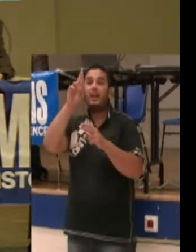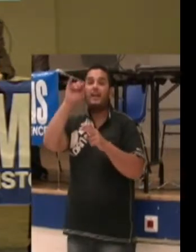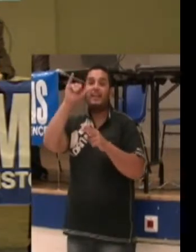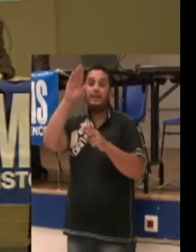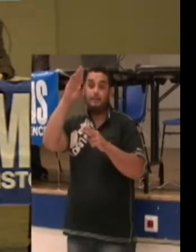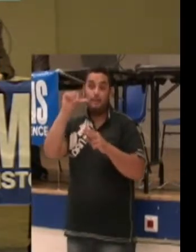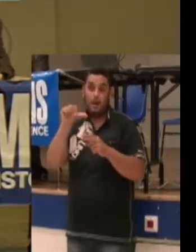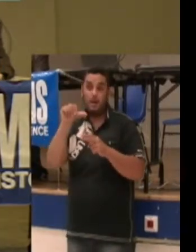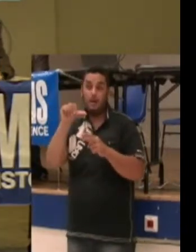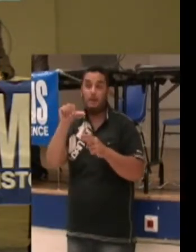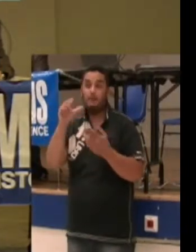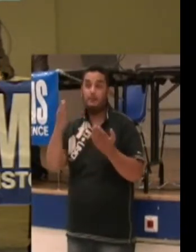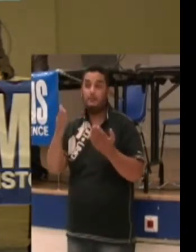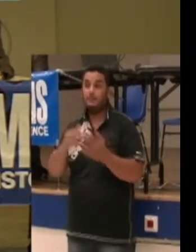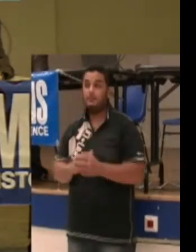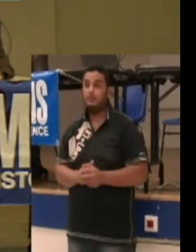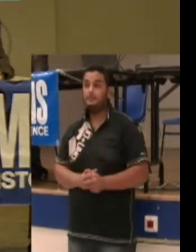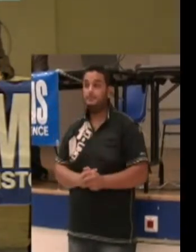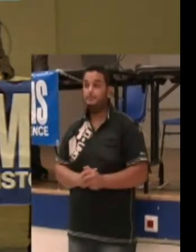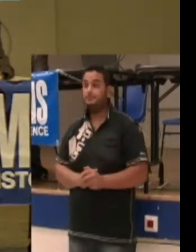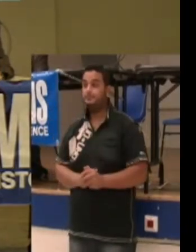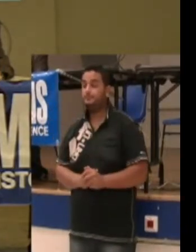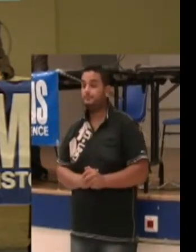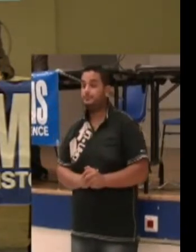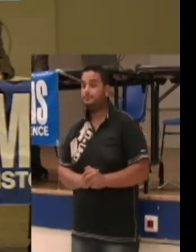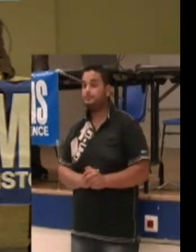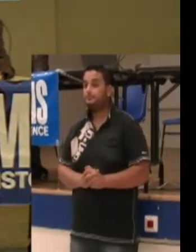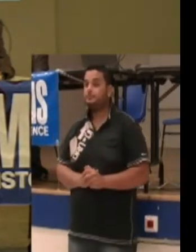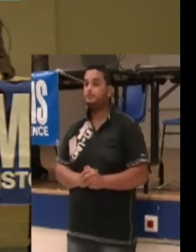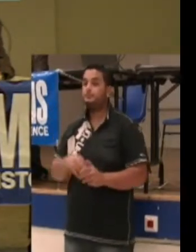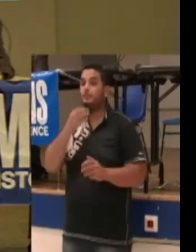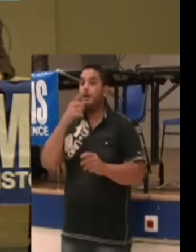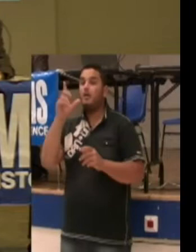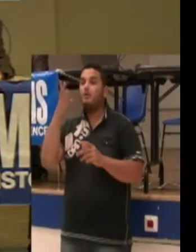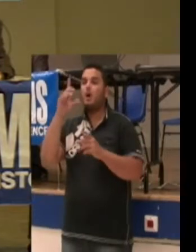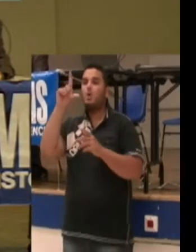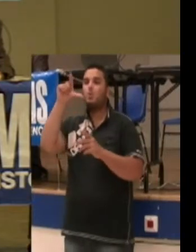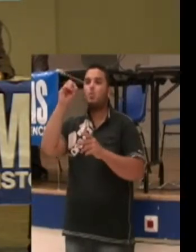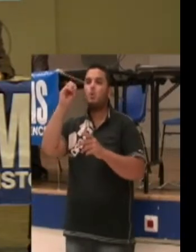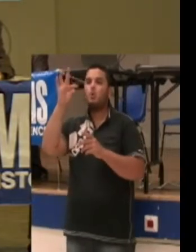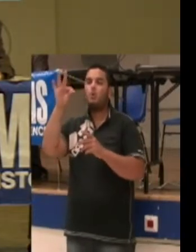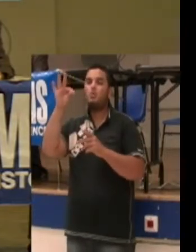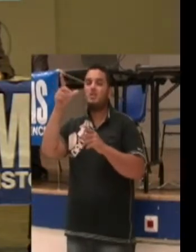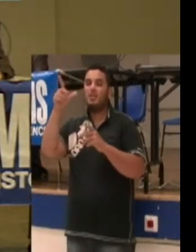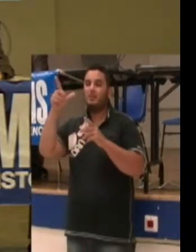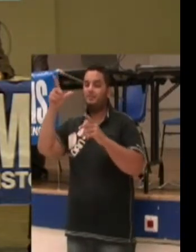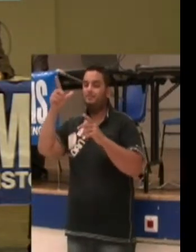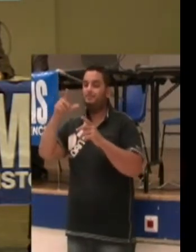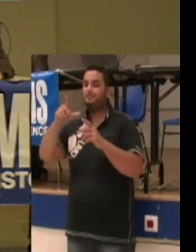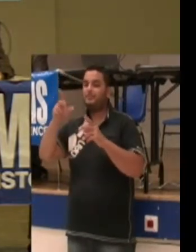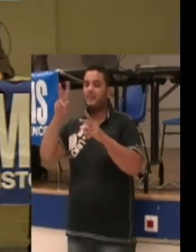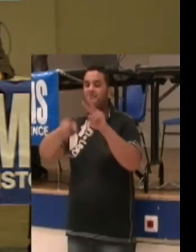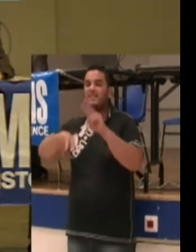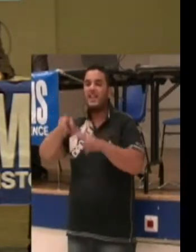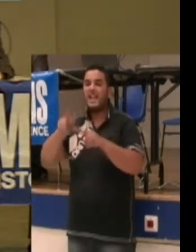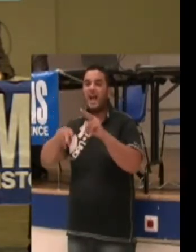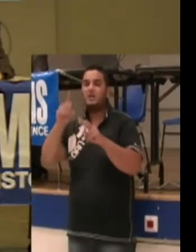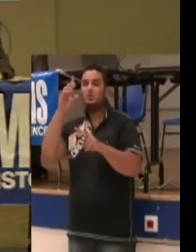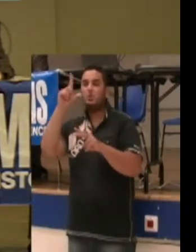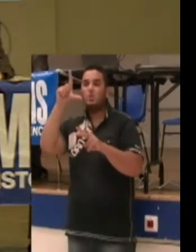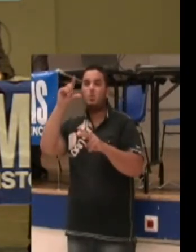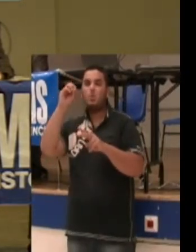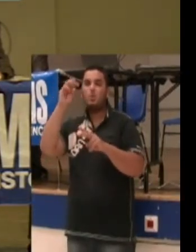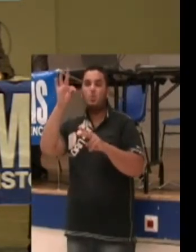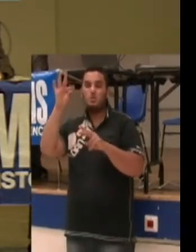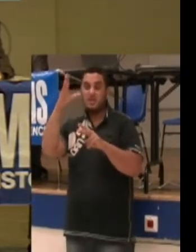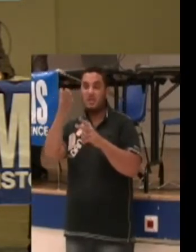subhanahu wa ta'ala, ce que faisait la qawm Lut, le village de Lut, ce qu'il faisait, Allah